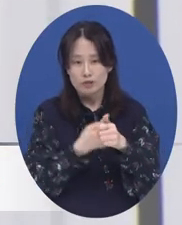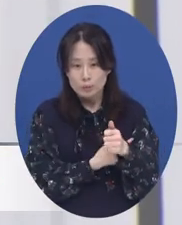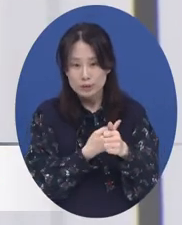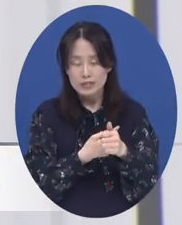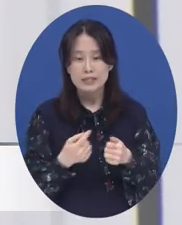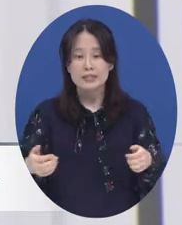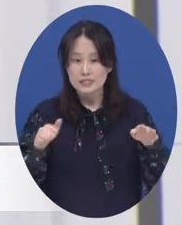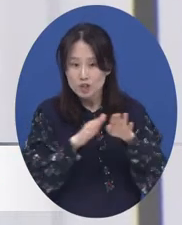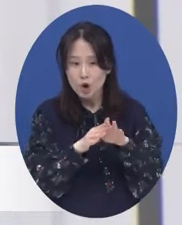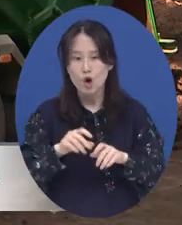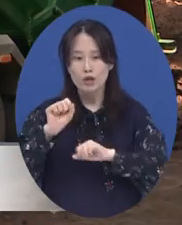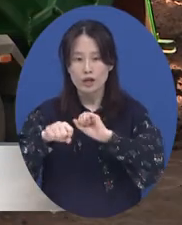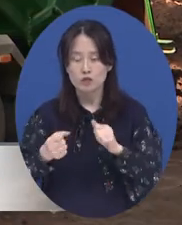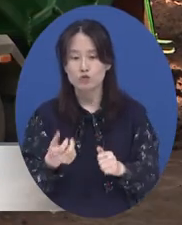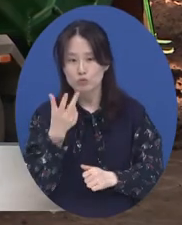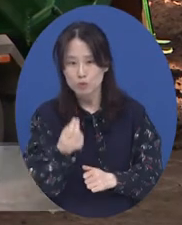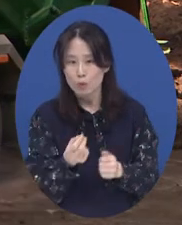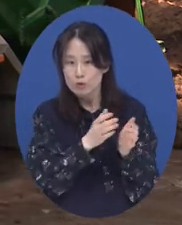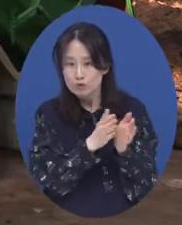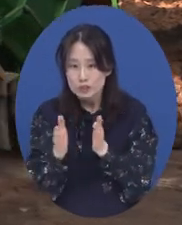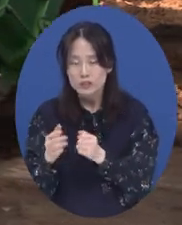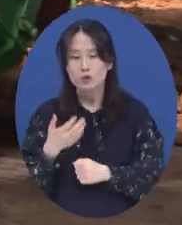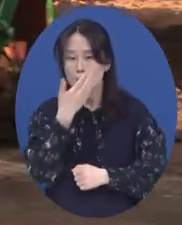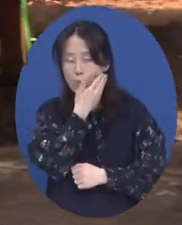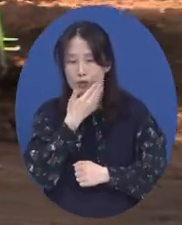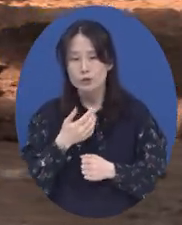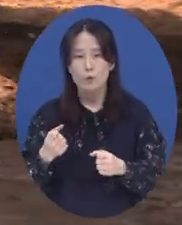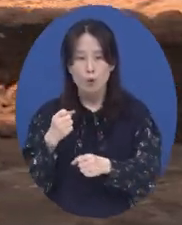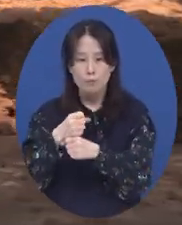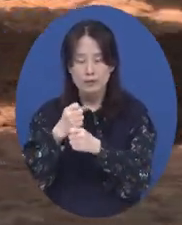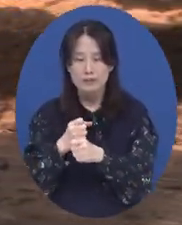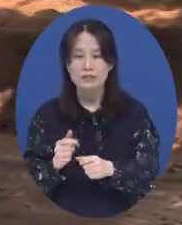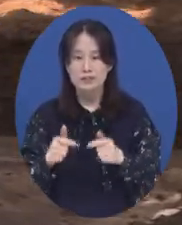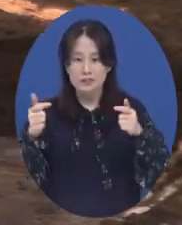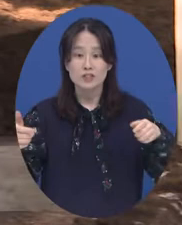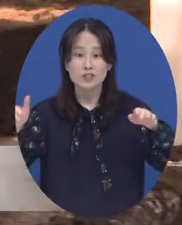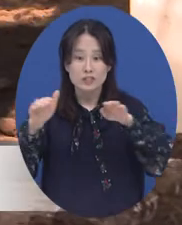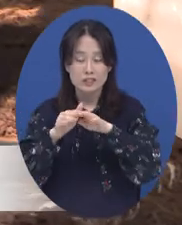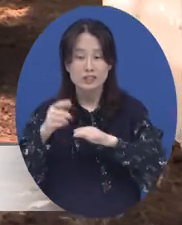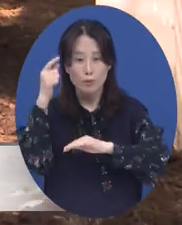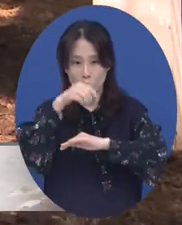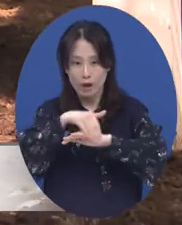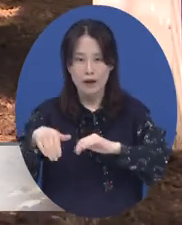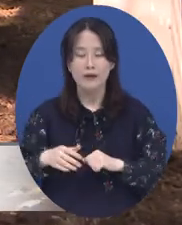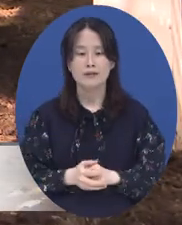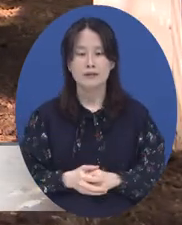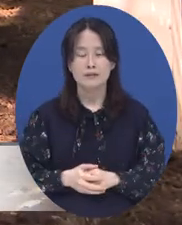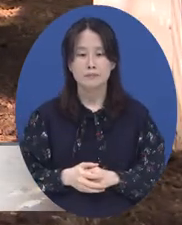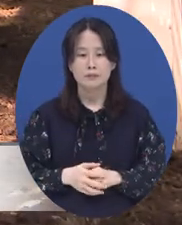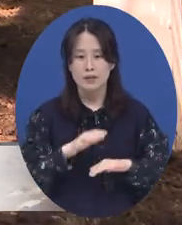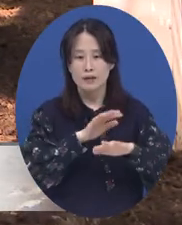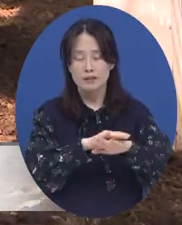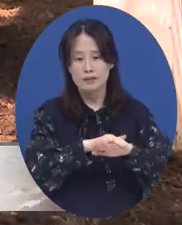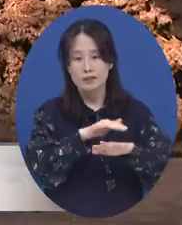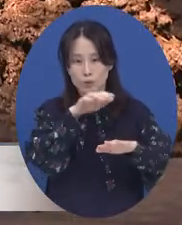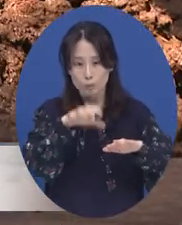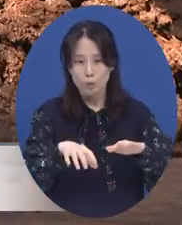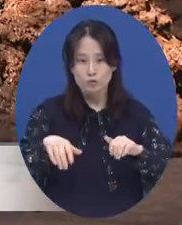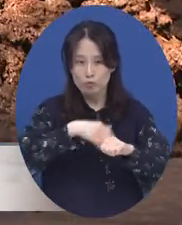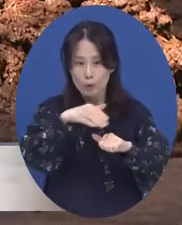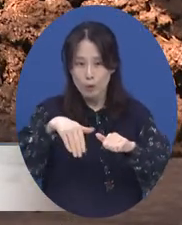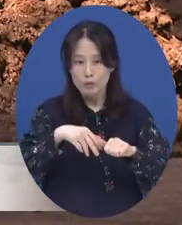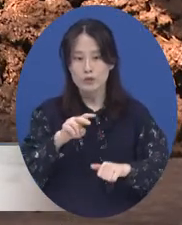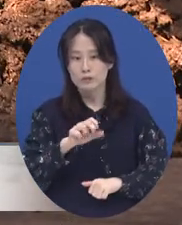퇴비자원화 시설을 비롯한 가축분뇨 처리와 비료 생산시설 확충에 나섭니다. 대규모 농경지 주변을 중심으로